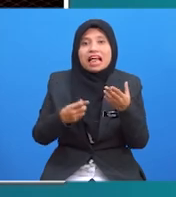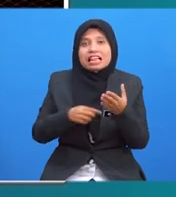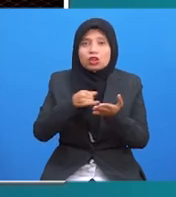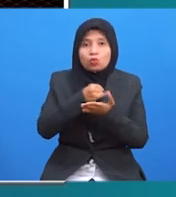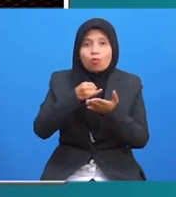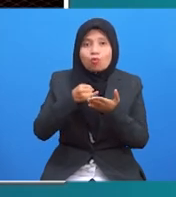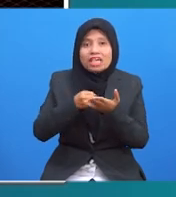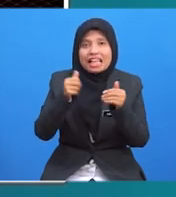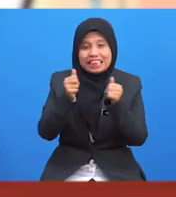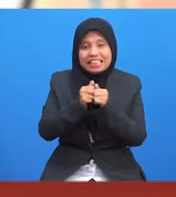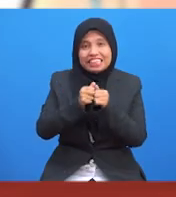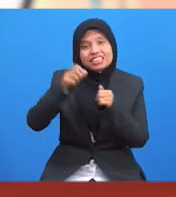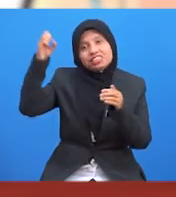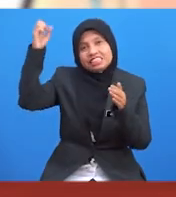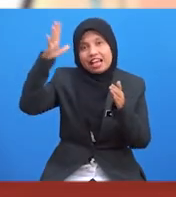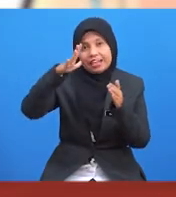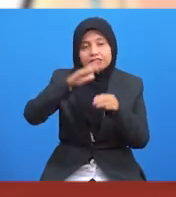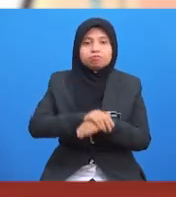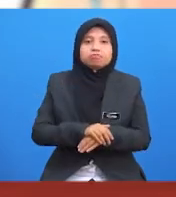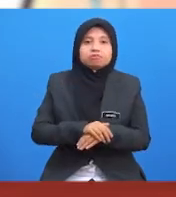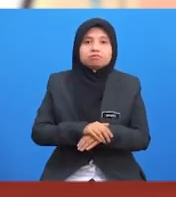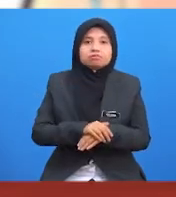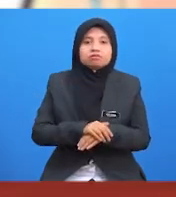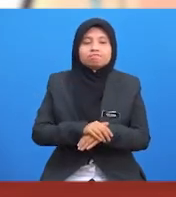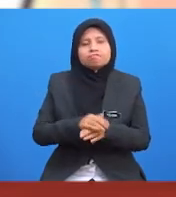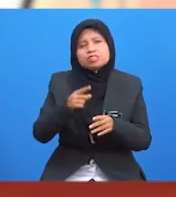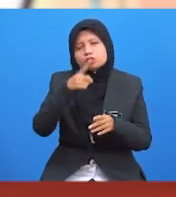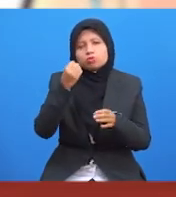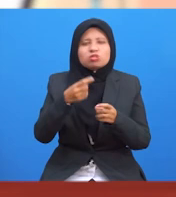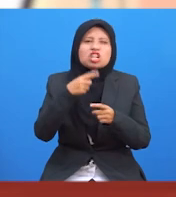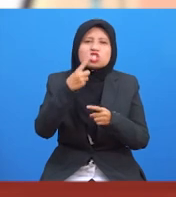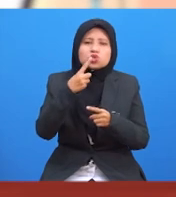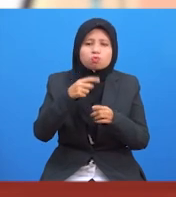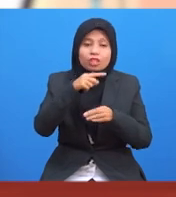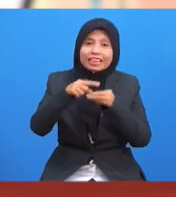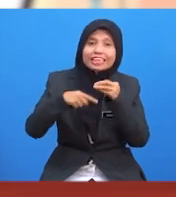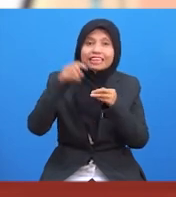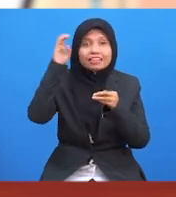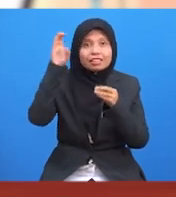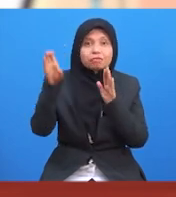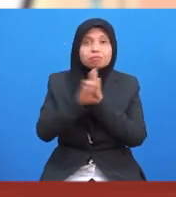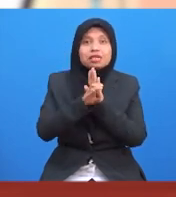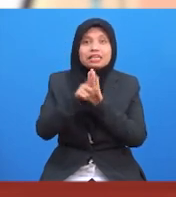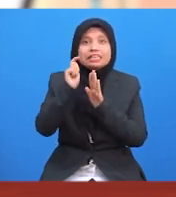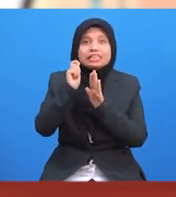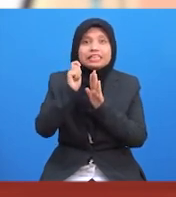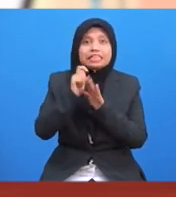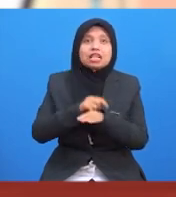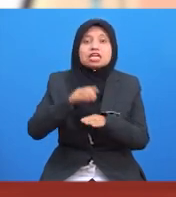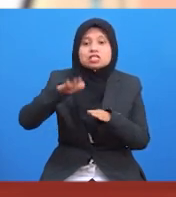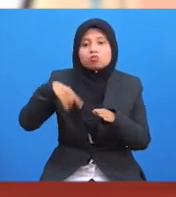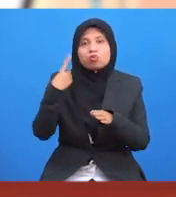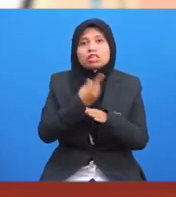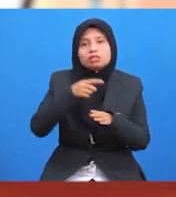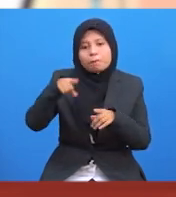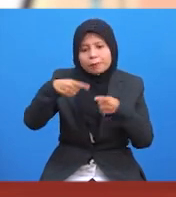light. Baiklah, alang-alang saya dah menyebut sedikit mengenai gambar tadi dan sebelum kita pergi lebih